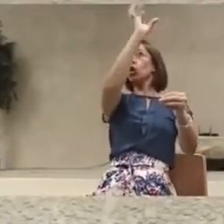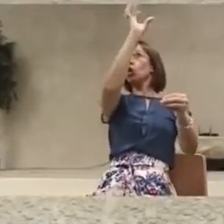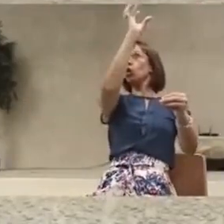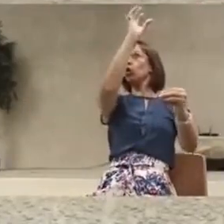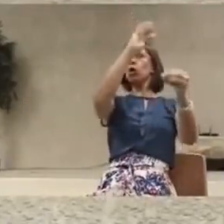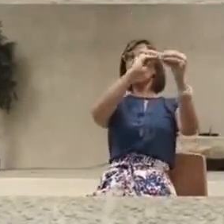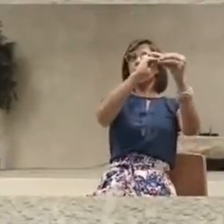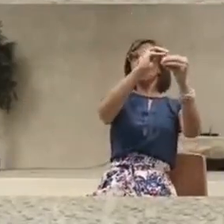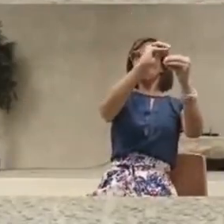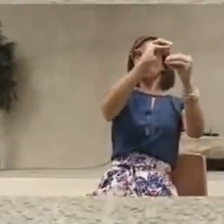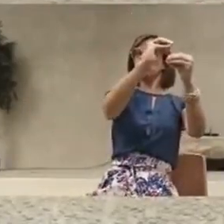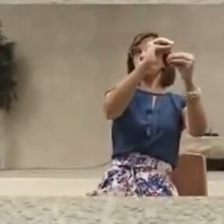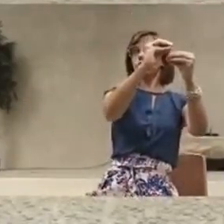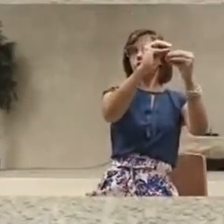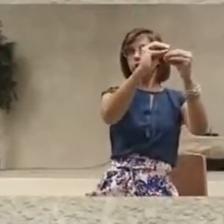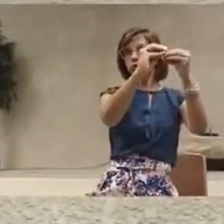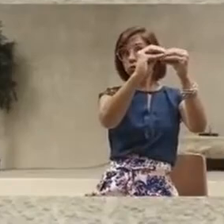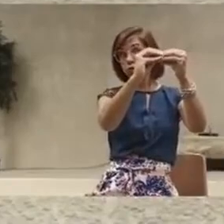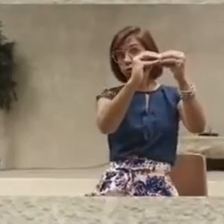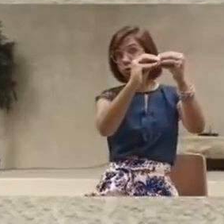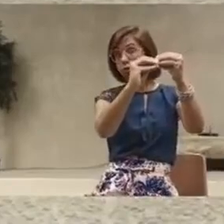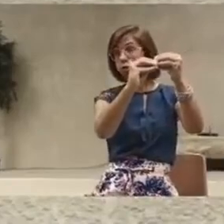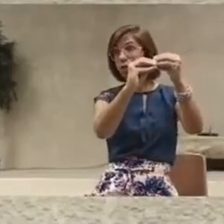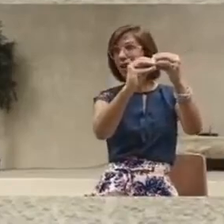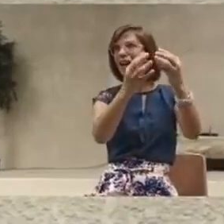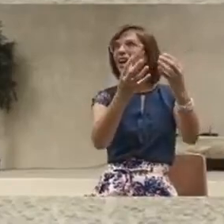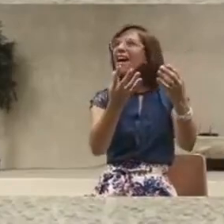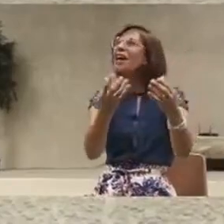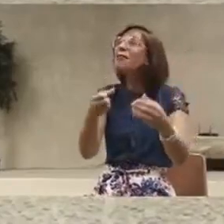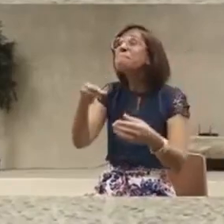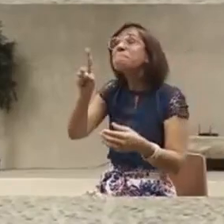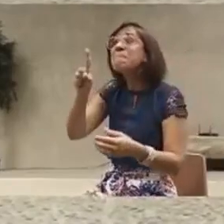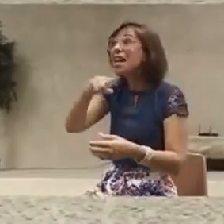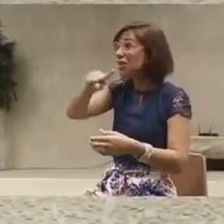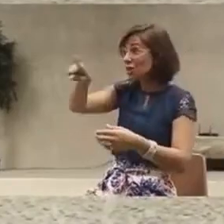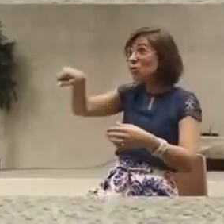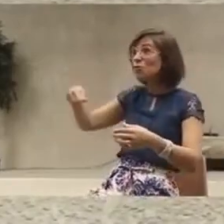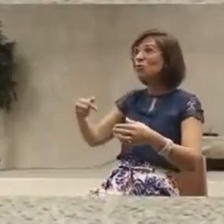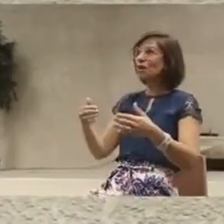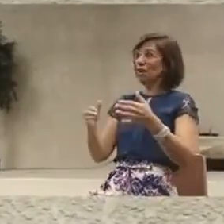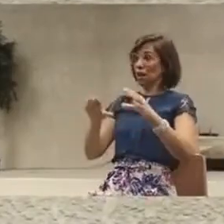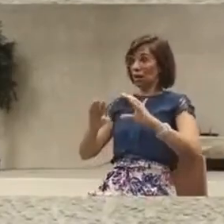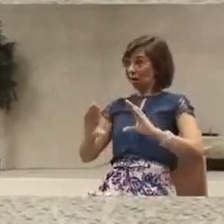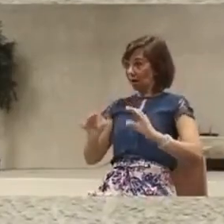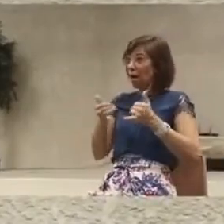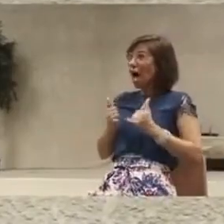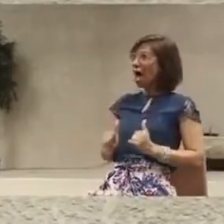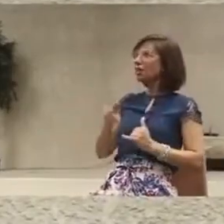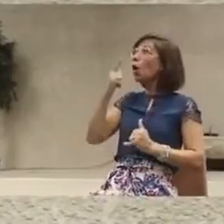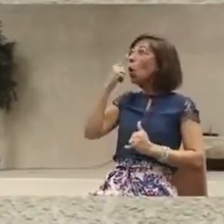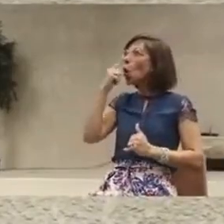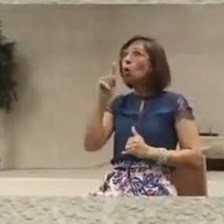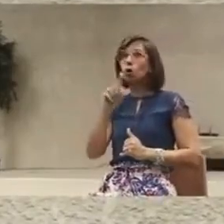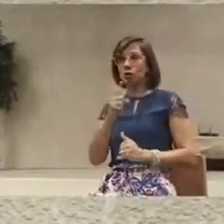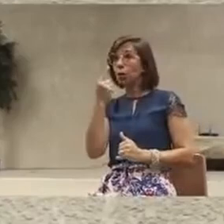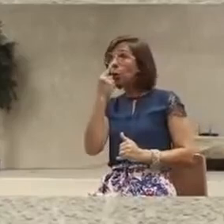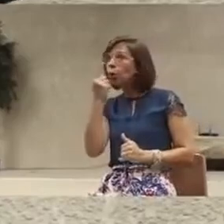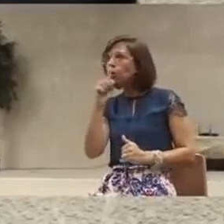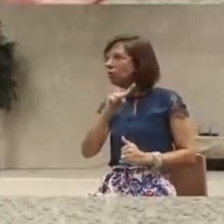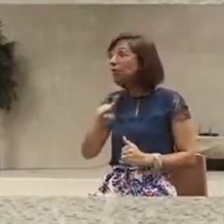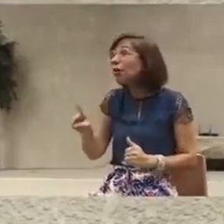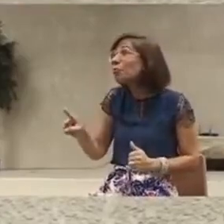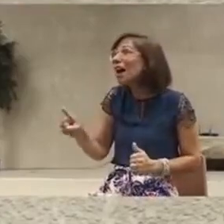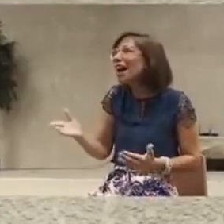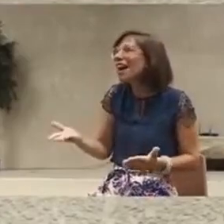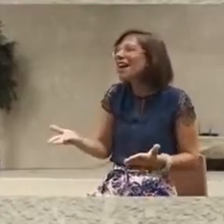Vous savez que notre corps est en combat continuel avec des microbes, avec des